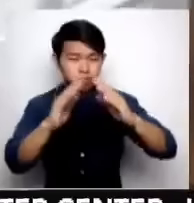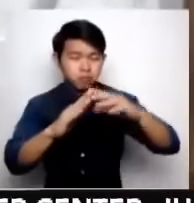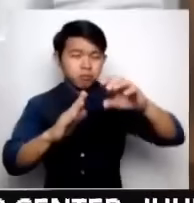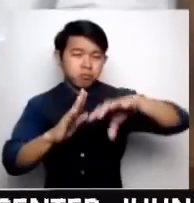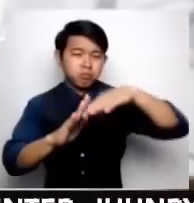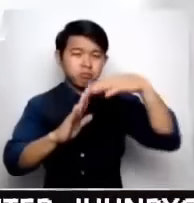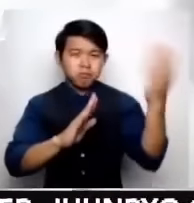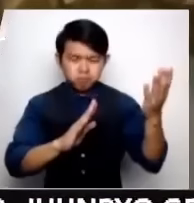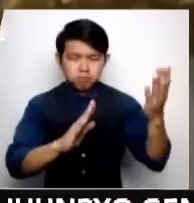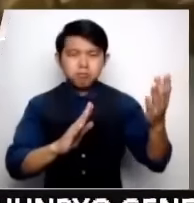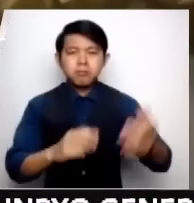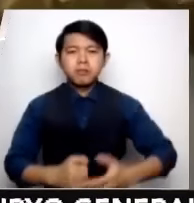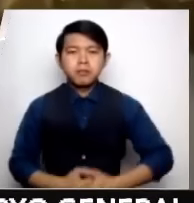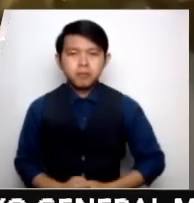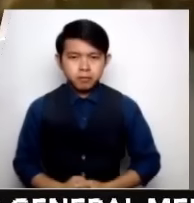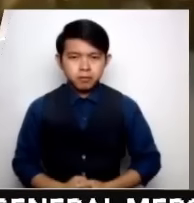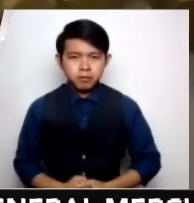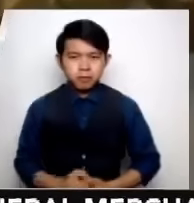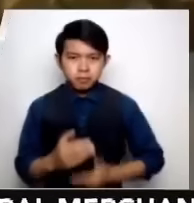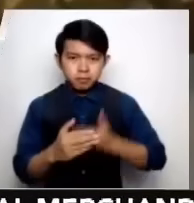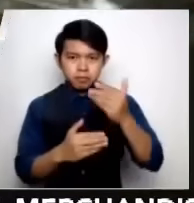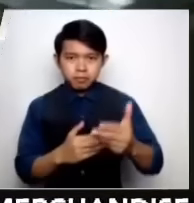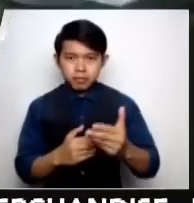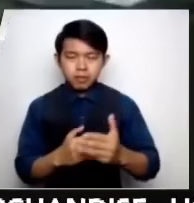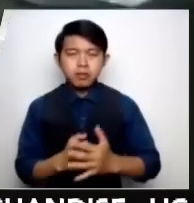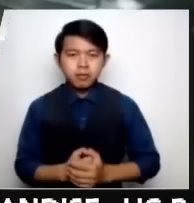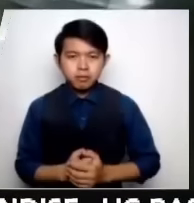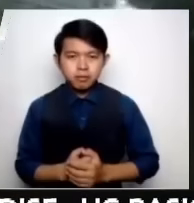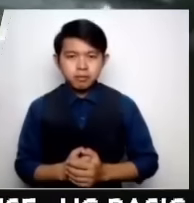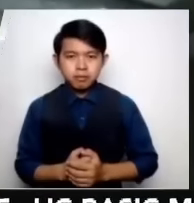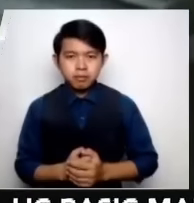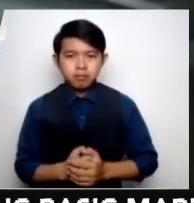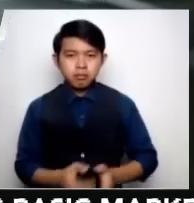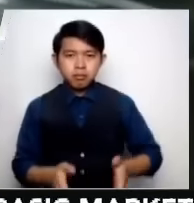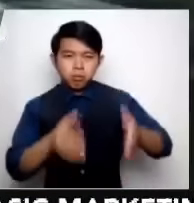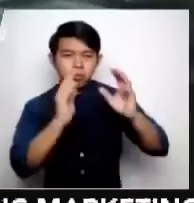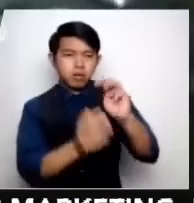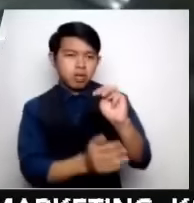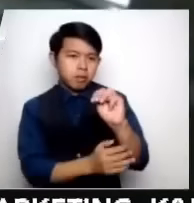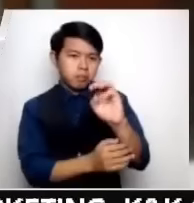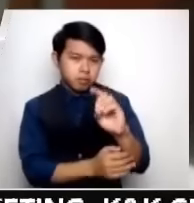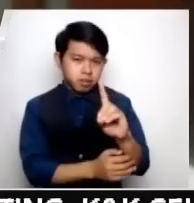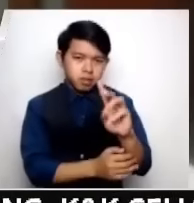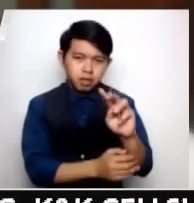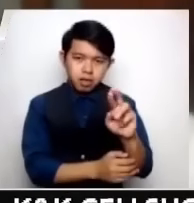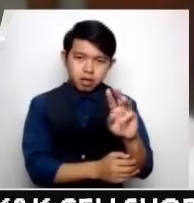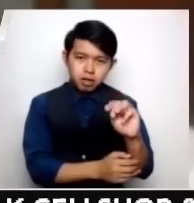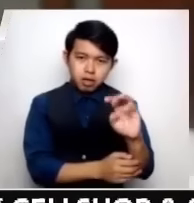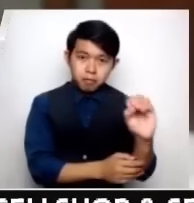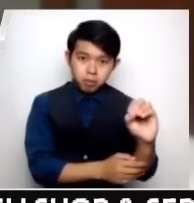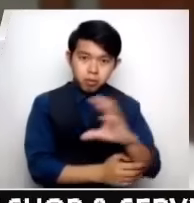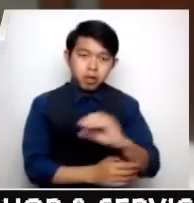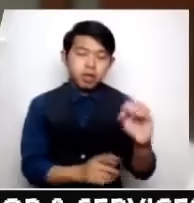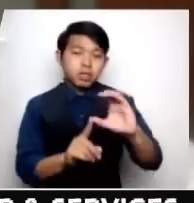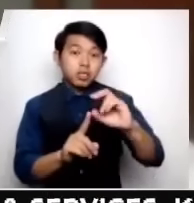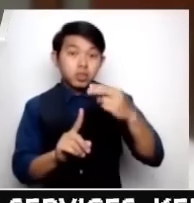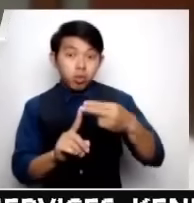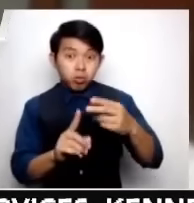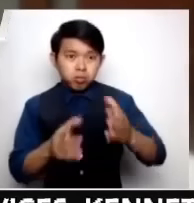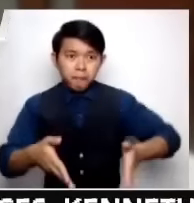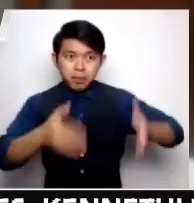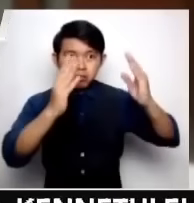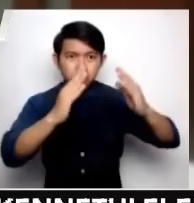sa lupa ang bagyo, nawasak ang kisame ng gusali ng MDRRMO at labi ng munisipyo. Bagong-bago pa lang itong building natin, hindi